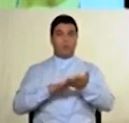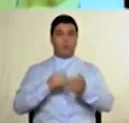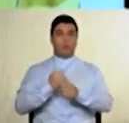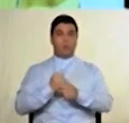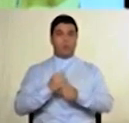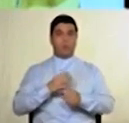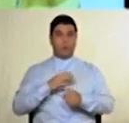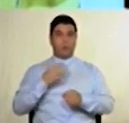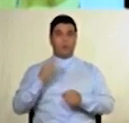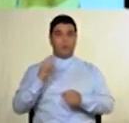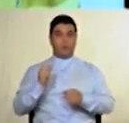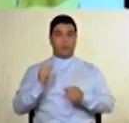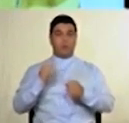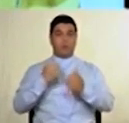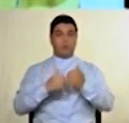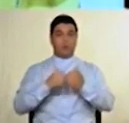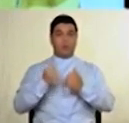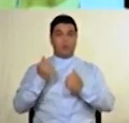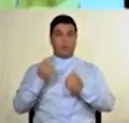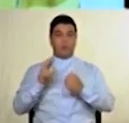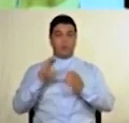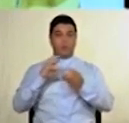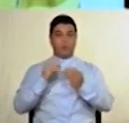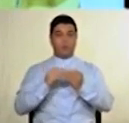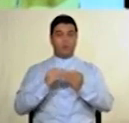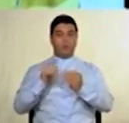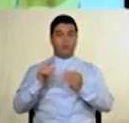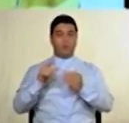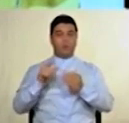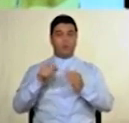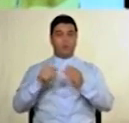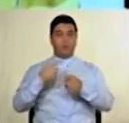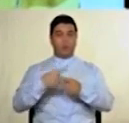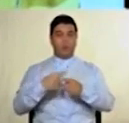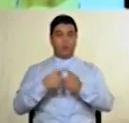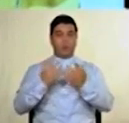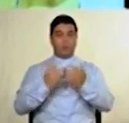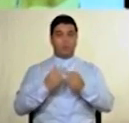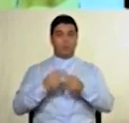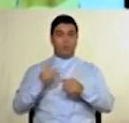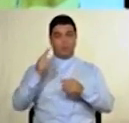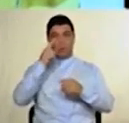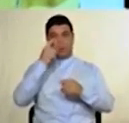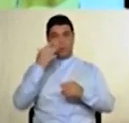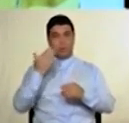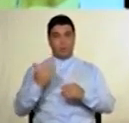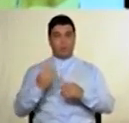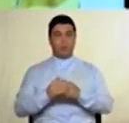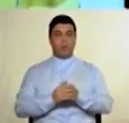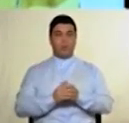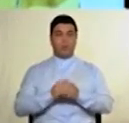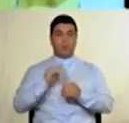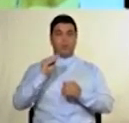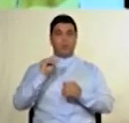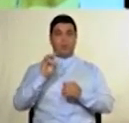ekan. Va O'rta Osiyo markaziy chorraha hisoblanib va janubdan Hindistonga, ya'ni